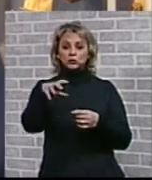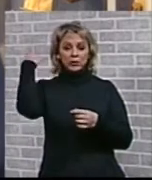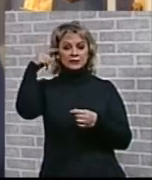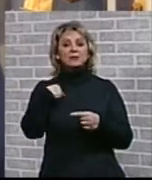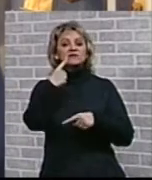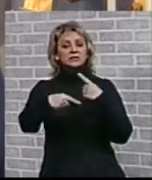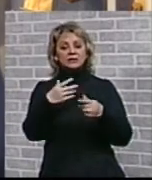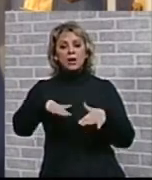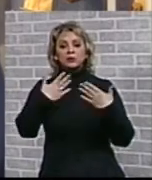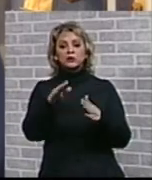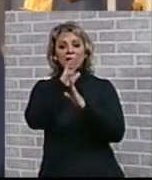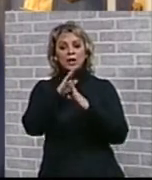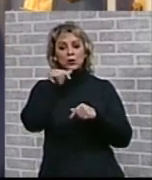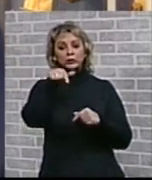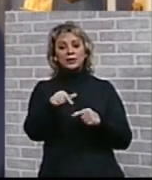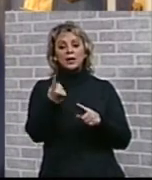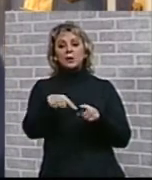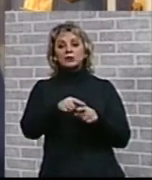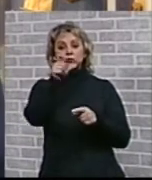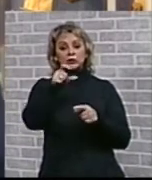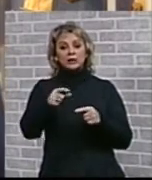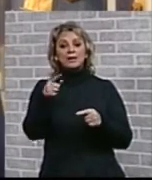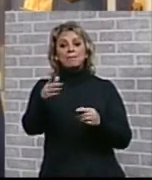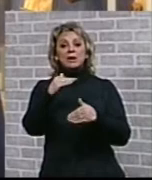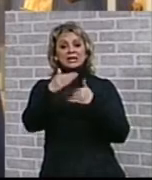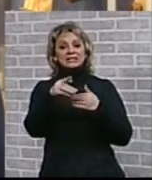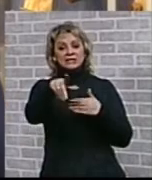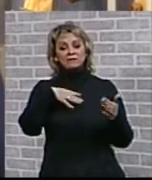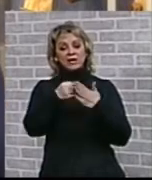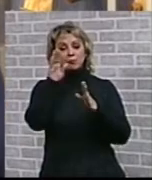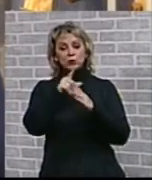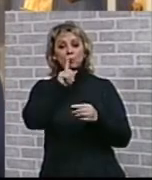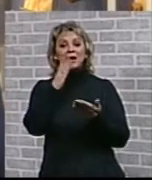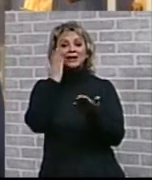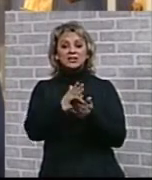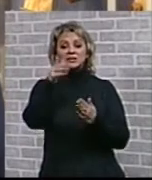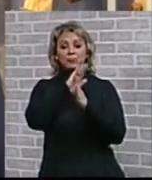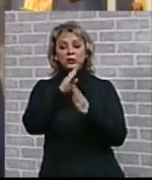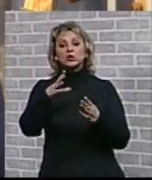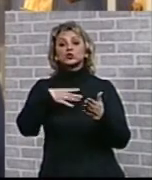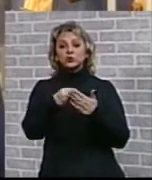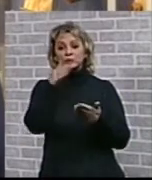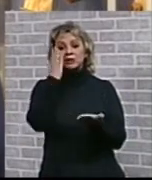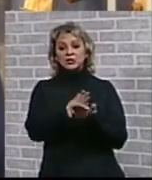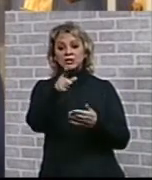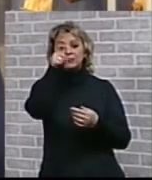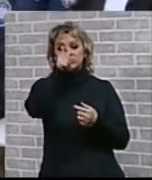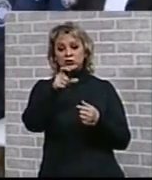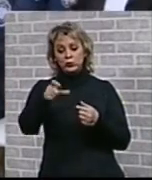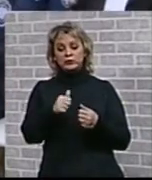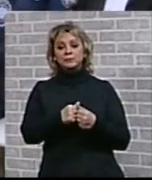всегда обращаемся к теме экологии, потому что народ всегда очень близок к своей природе. И пока существует природа, собственно, существуют и